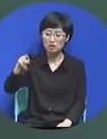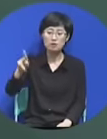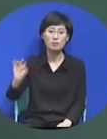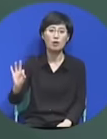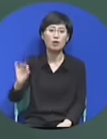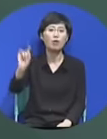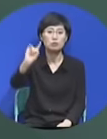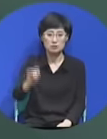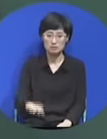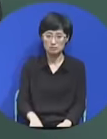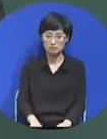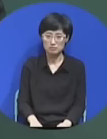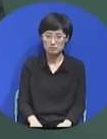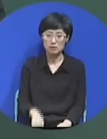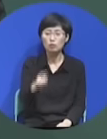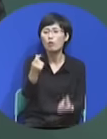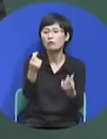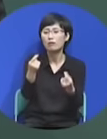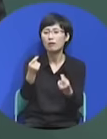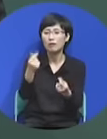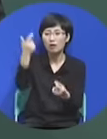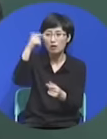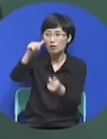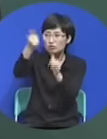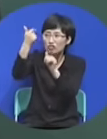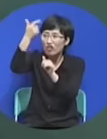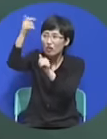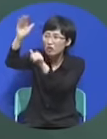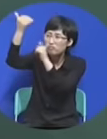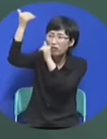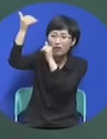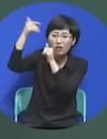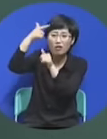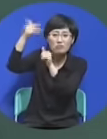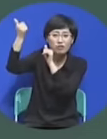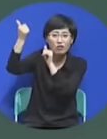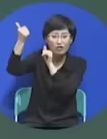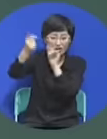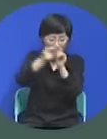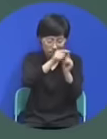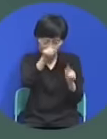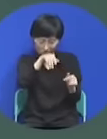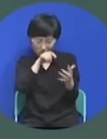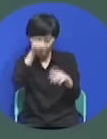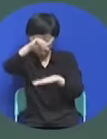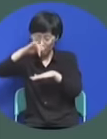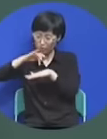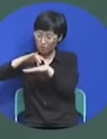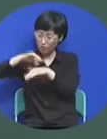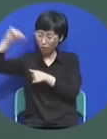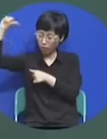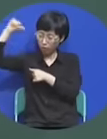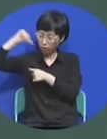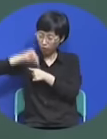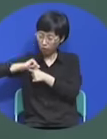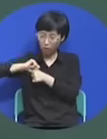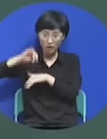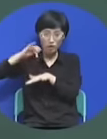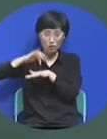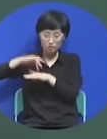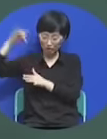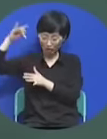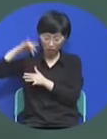过去的文先明也是用这个方法. 이거 쉽게 말하면 이거예요. 简单讲就是做这个. 영매라 이러면 다 알아맞히니까 사람들이 벌벌 떠는 거예요.